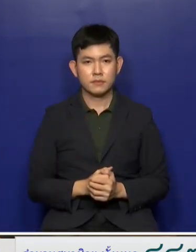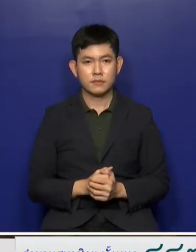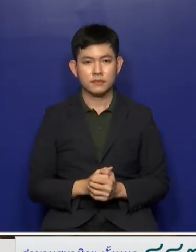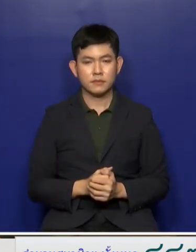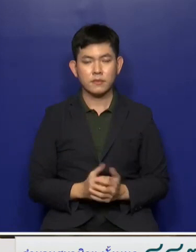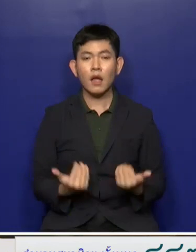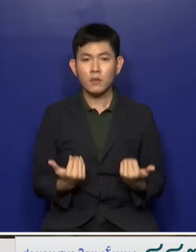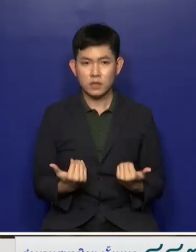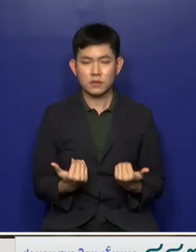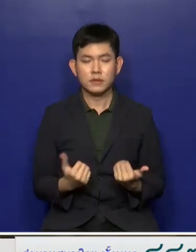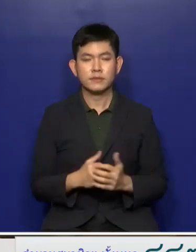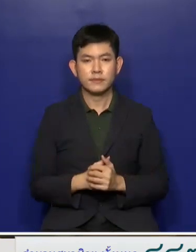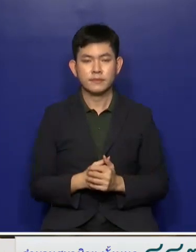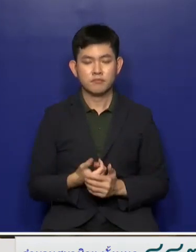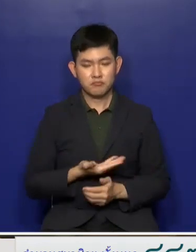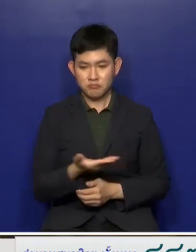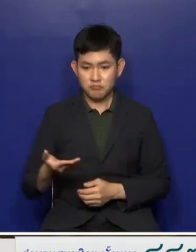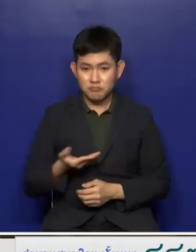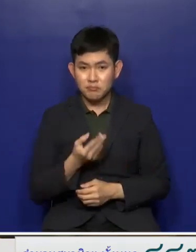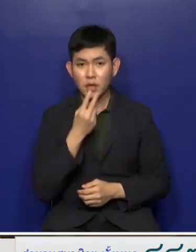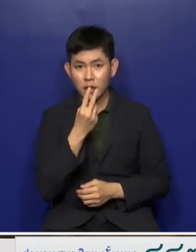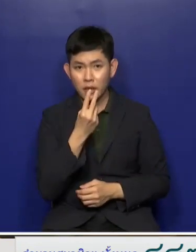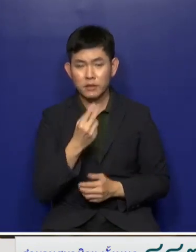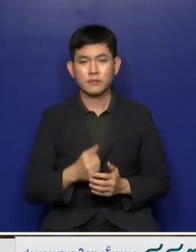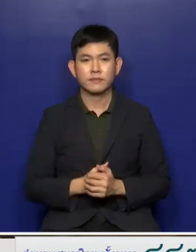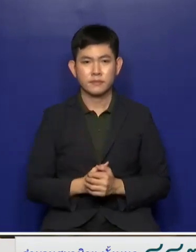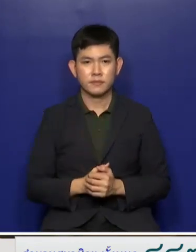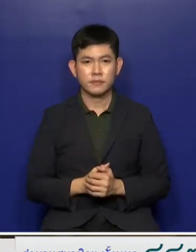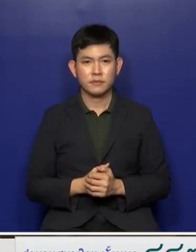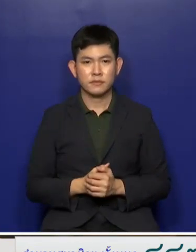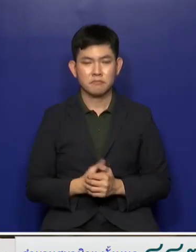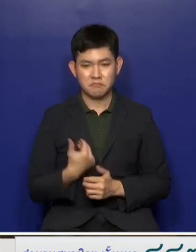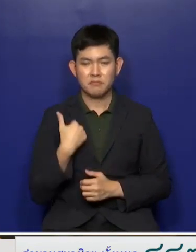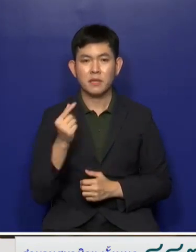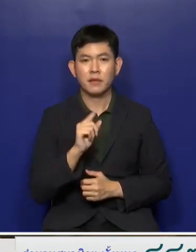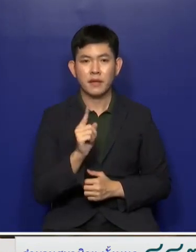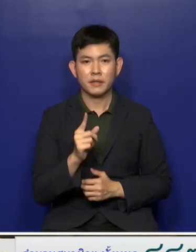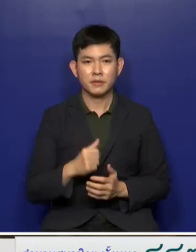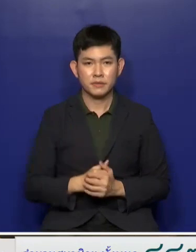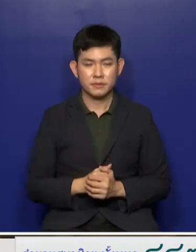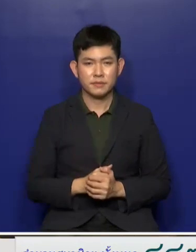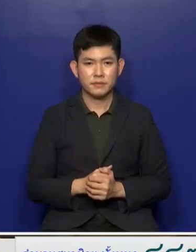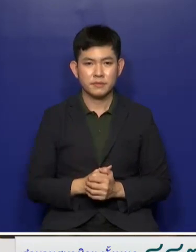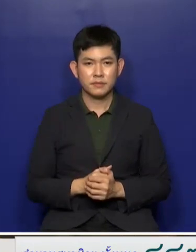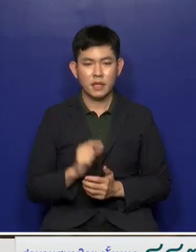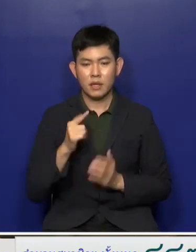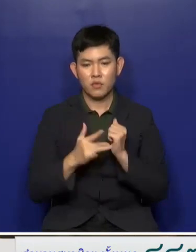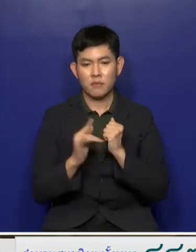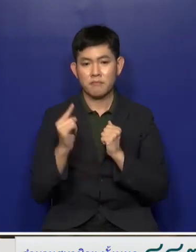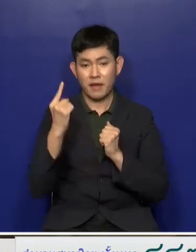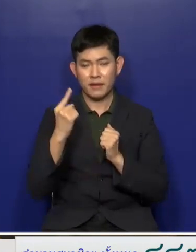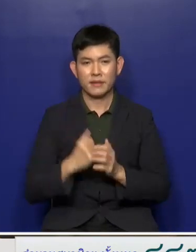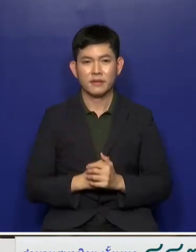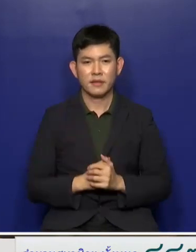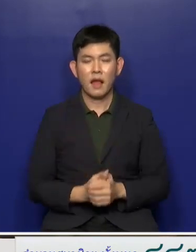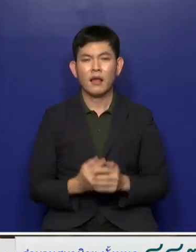วันนี้เรากำลังเห็นภาพไฮเปอร์ลูปมาอีกแล้วในขณะเดียวกันเนี่ยถ้าเราไป